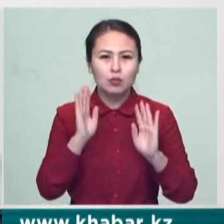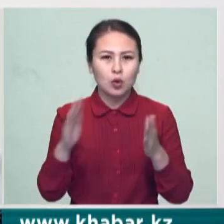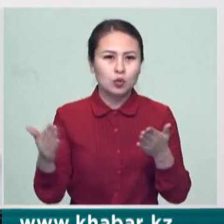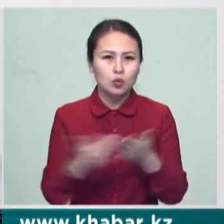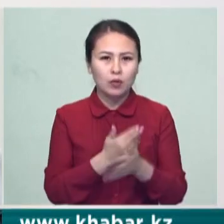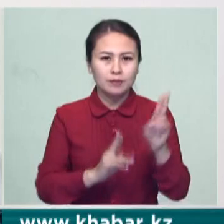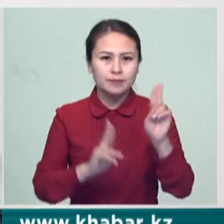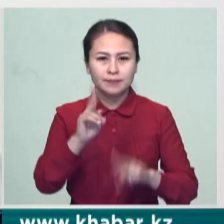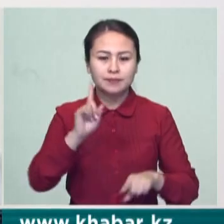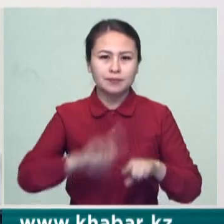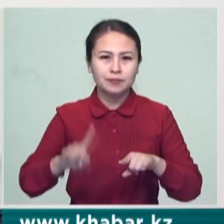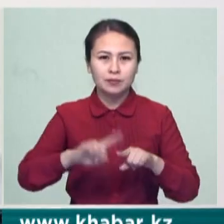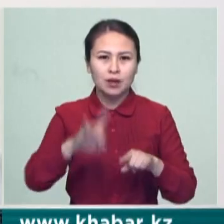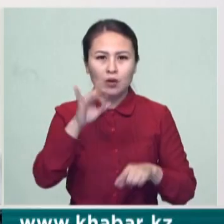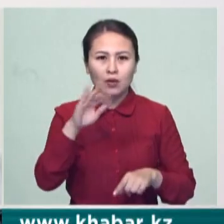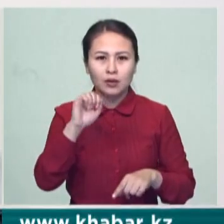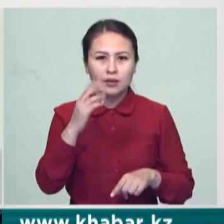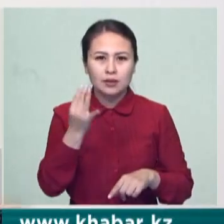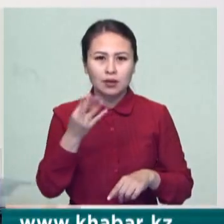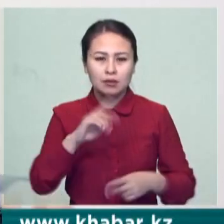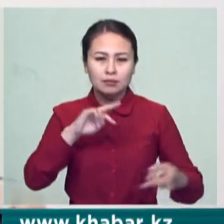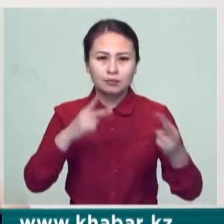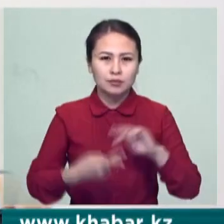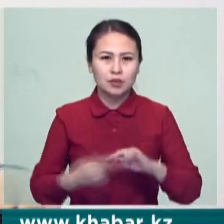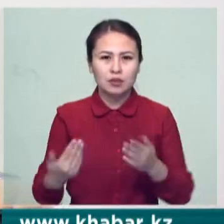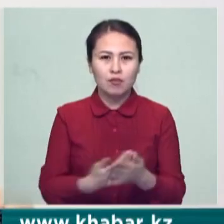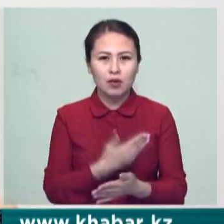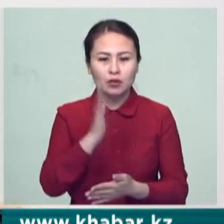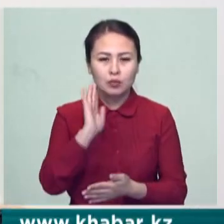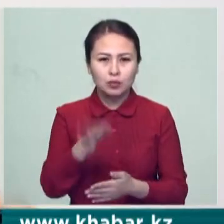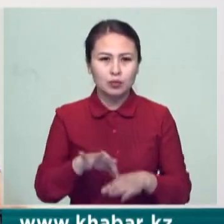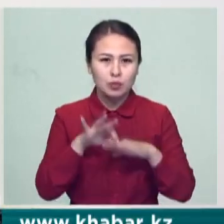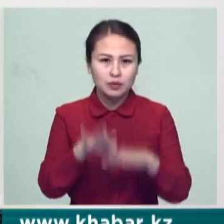Оған қоса алдағы уақытта ротациялау арқылы ауыстыру жүйесінде де қолданатын боламыз.